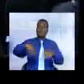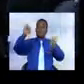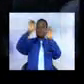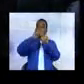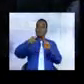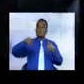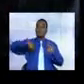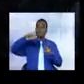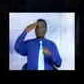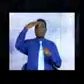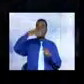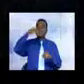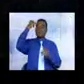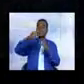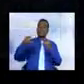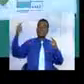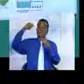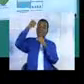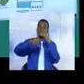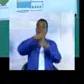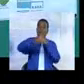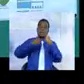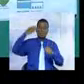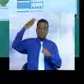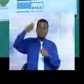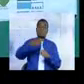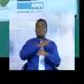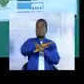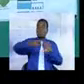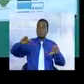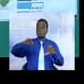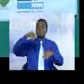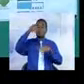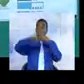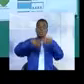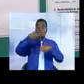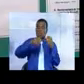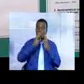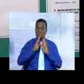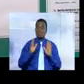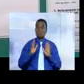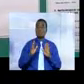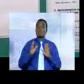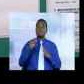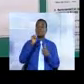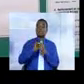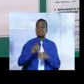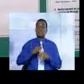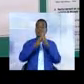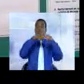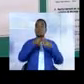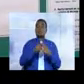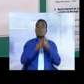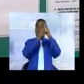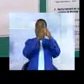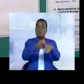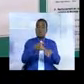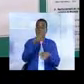mais nous savons que d'ici la fin de l'année prochaine, il n'y aura plus de problèmes d'eau potable à Abidjan. Donc c'est un pas